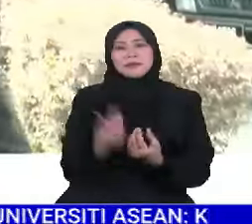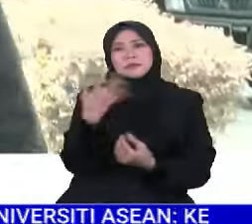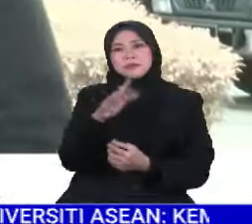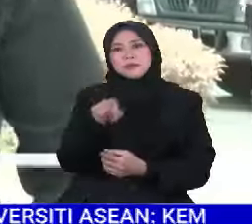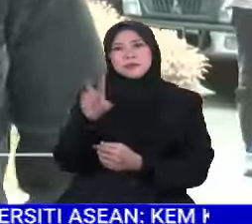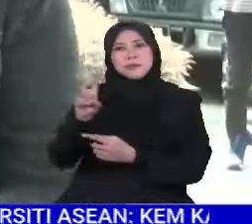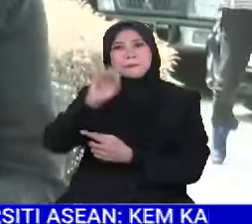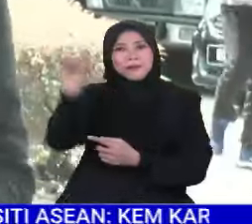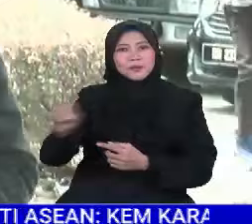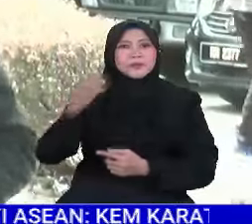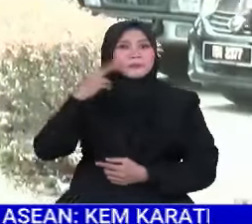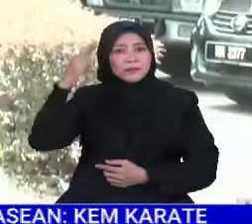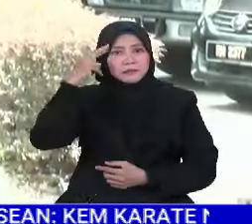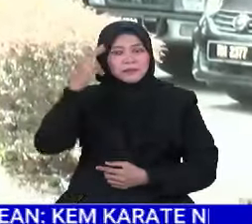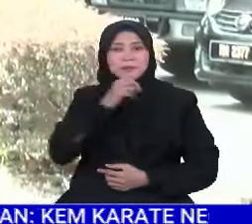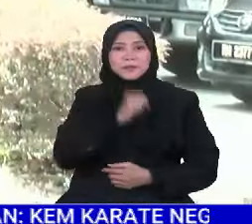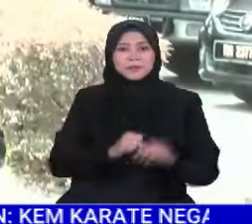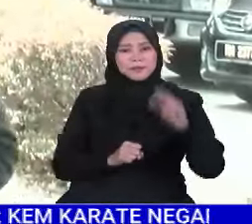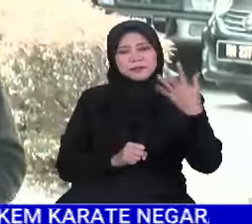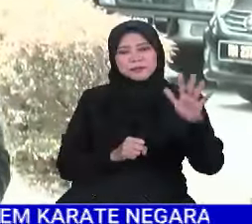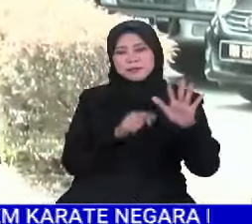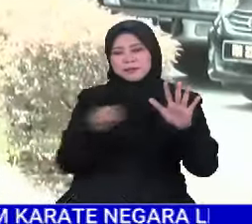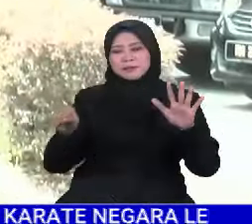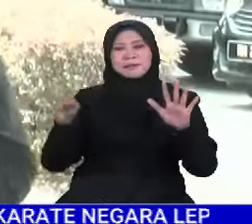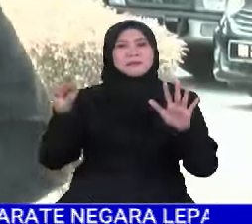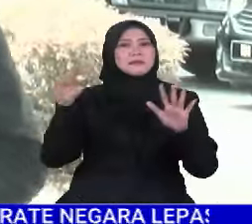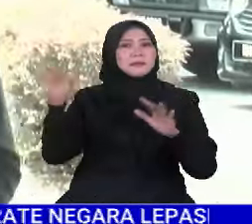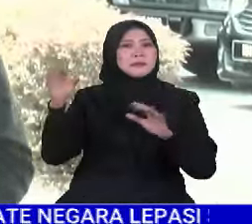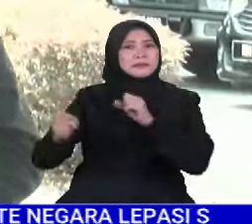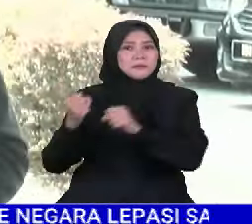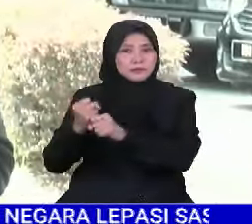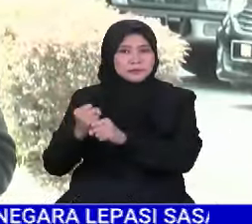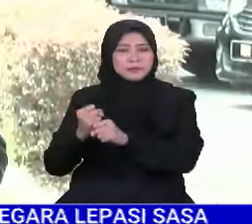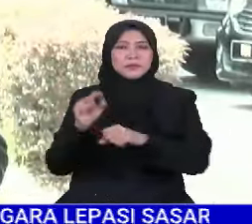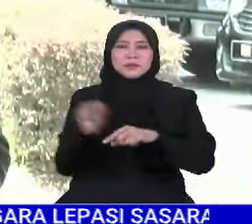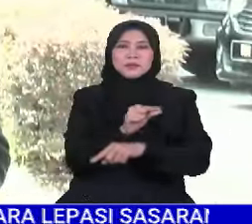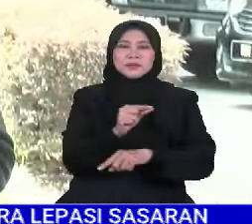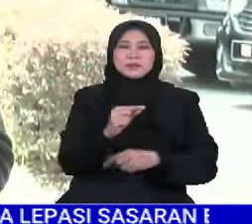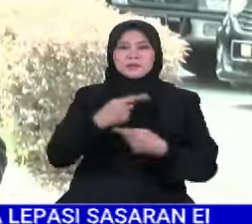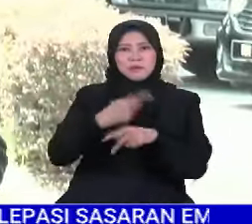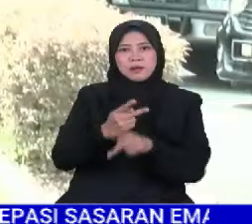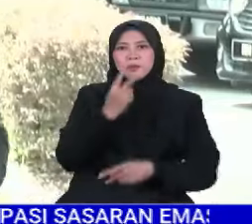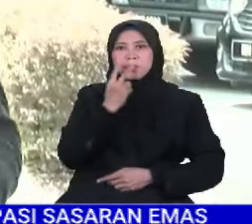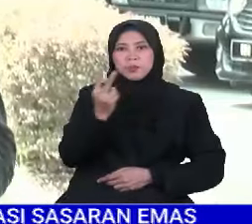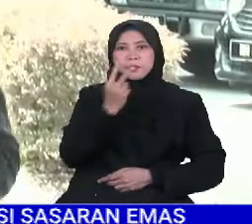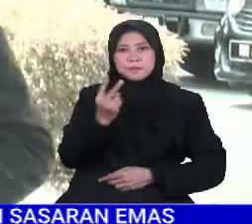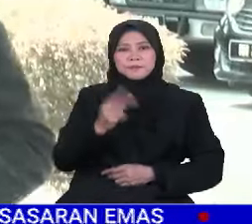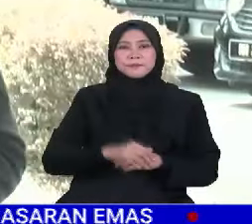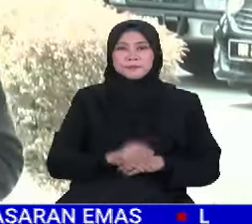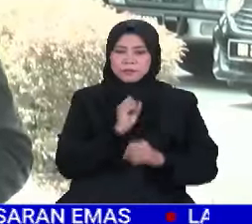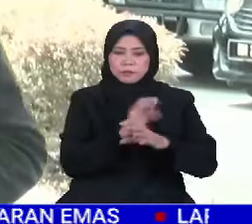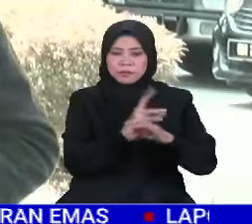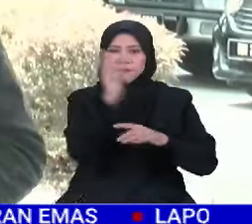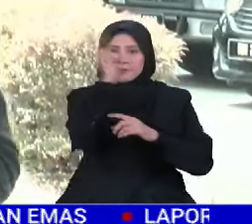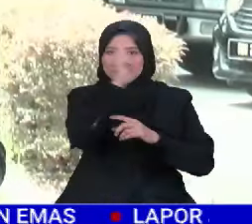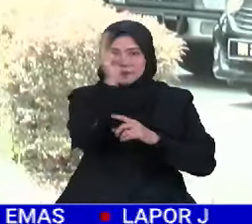15.6% remaja di Malaysia berumur antara 15 hingga 19 tahun menggunakan produk tembakau. Usaha kerajaan